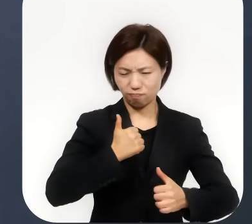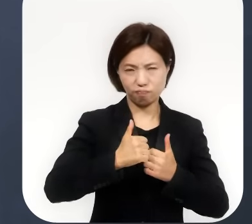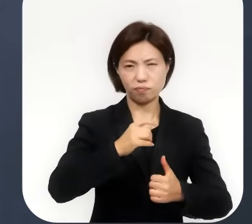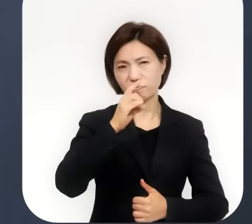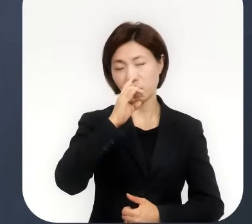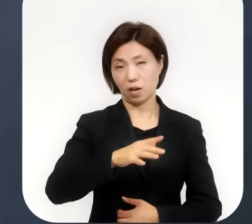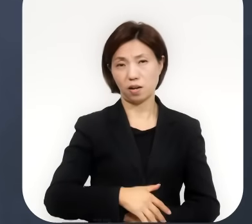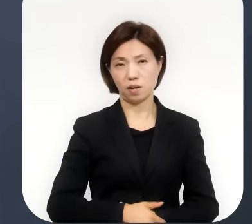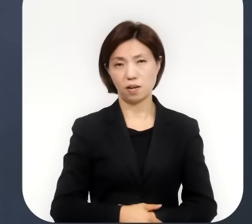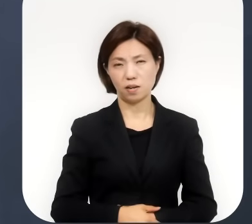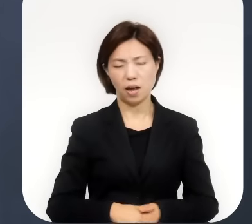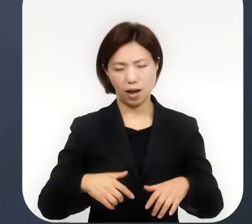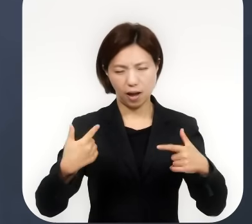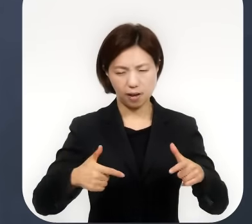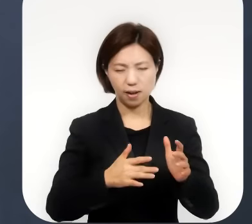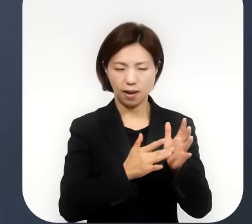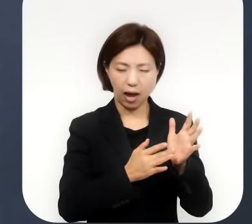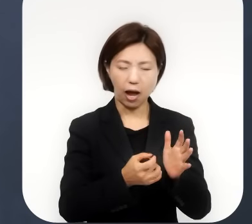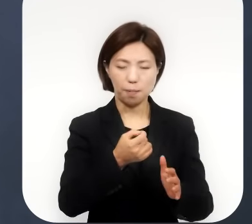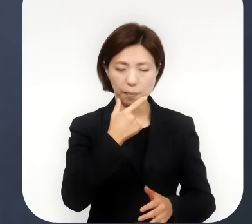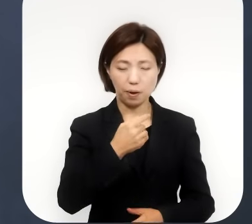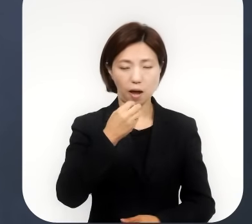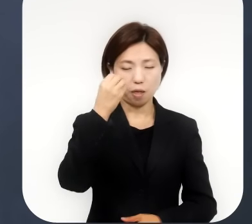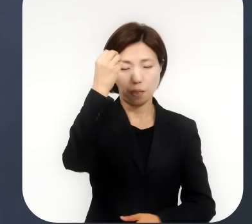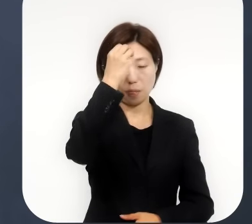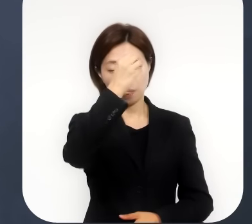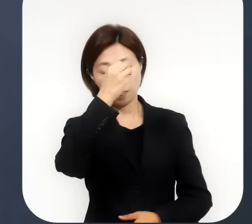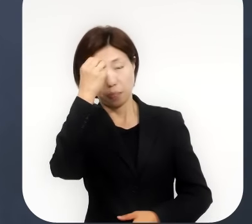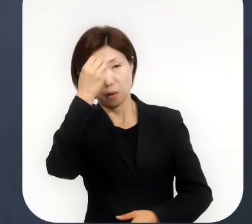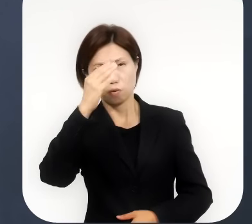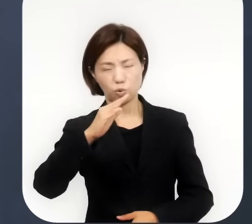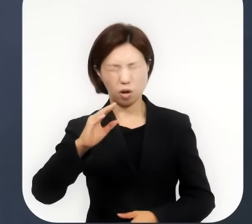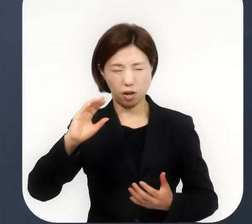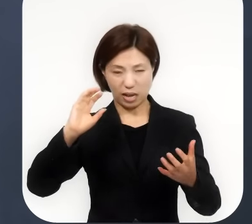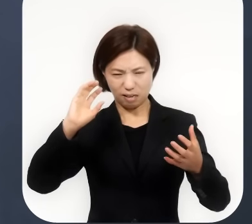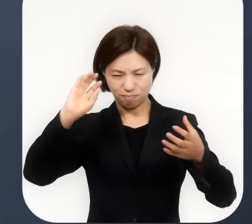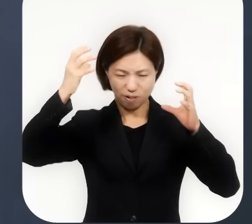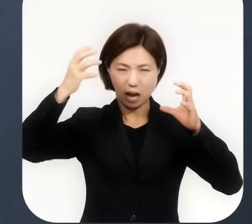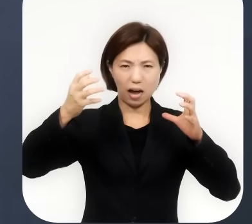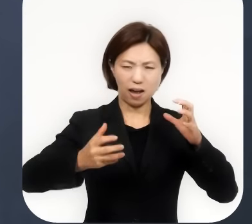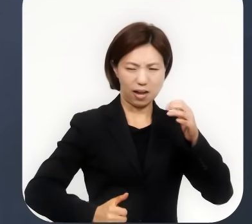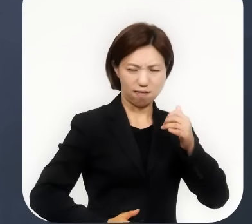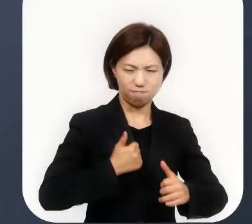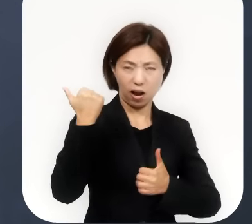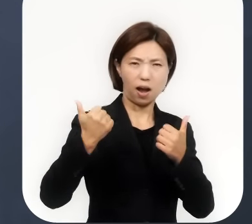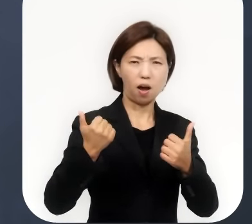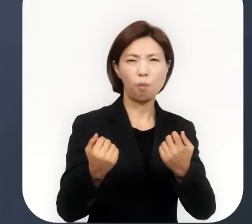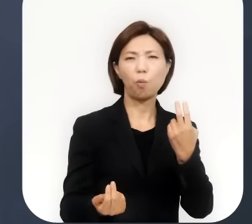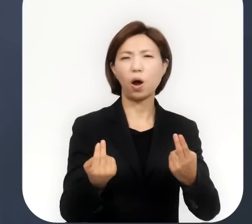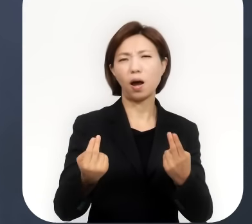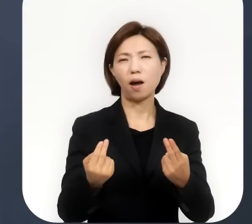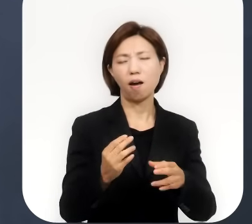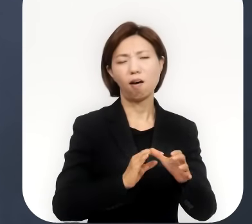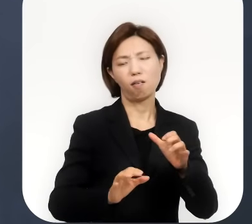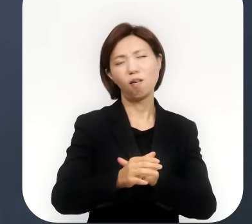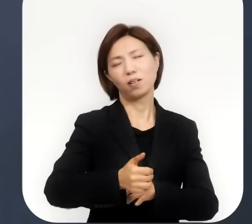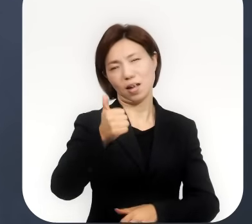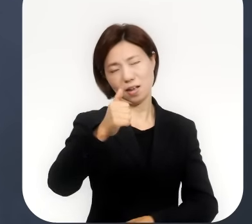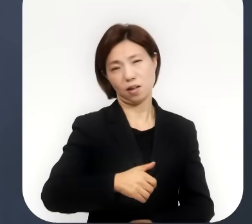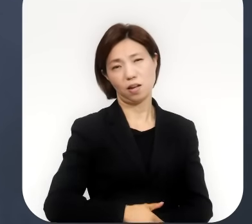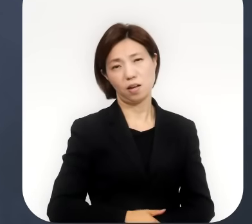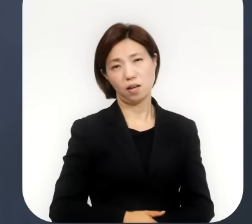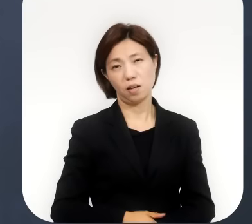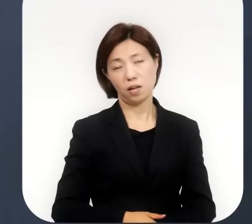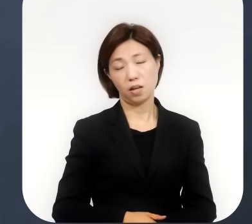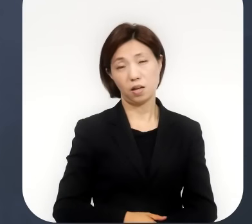발작을 하면 안 되기 때문에 항상 약을 먹고 약간 정신이 없고 어지럽더니 나아요 효과가